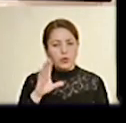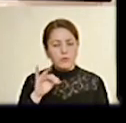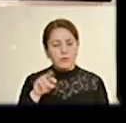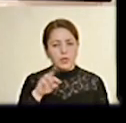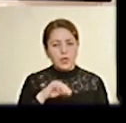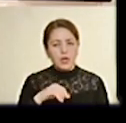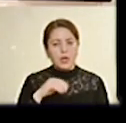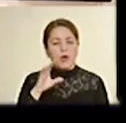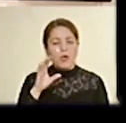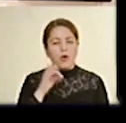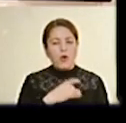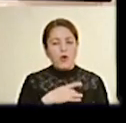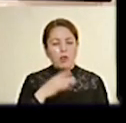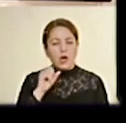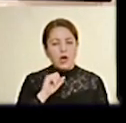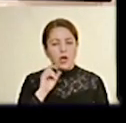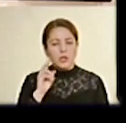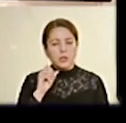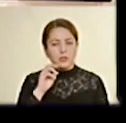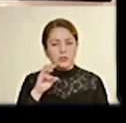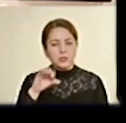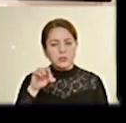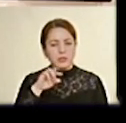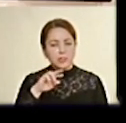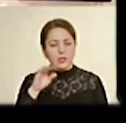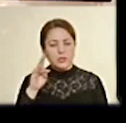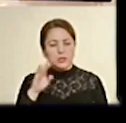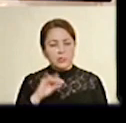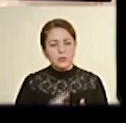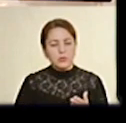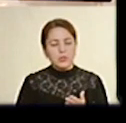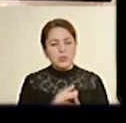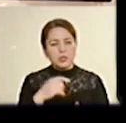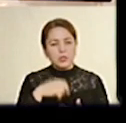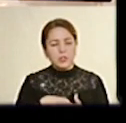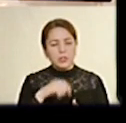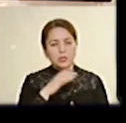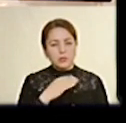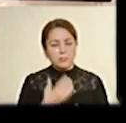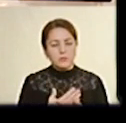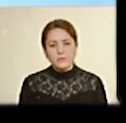kabi o'simliklarni misol qilib kiritgan edik.